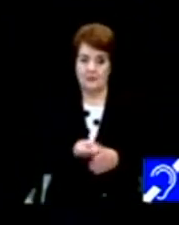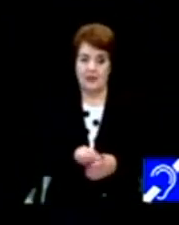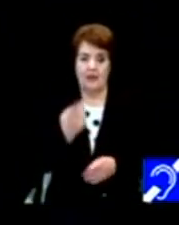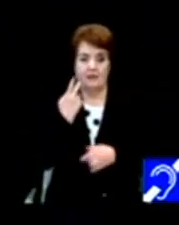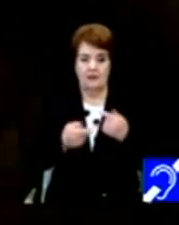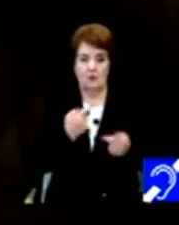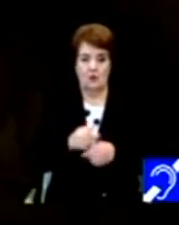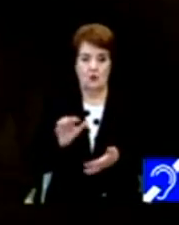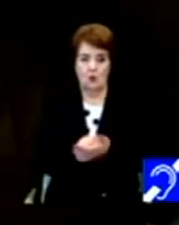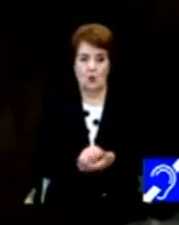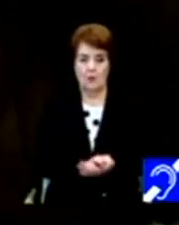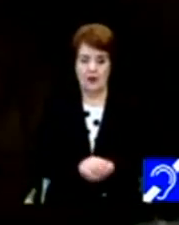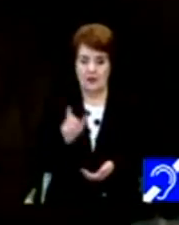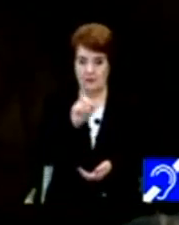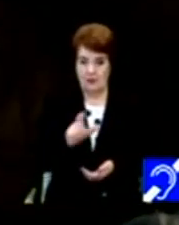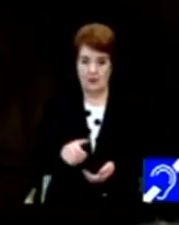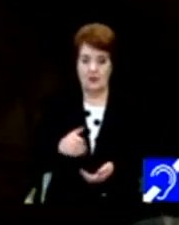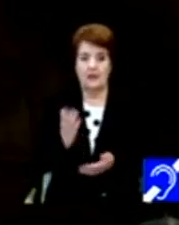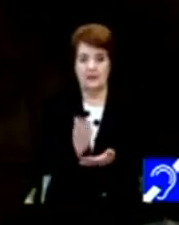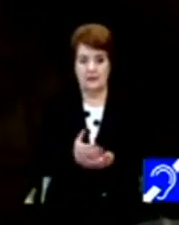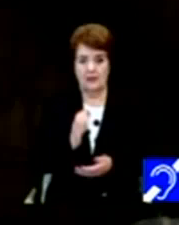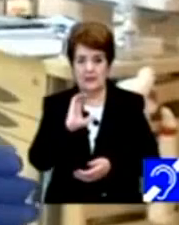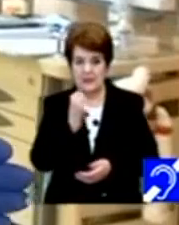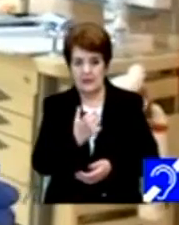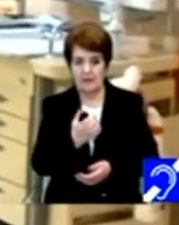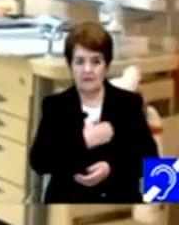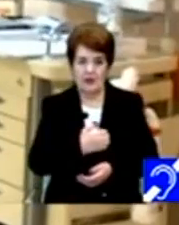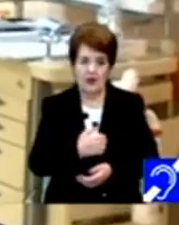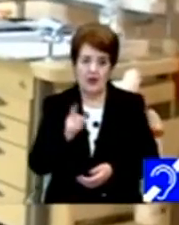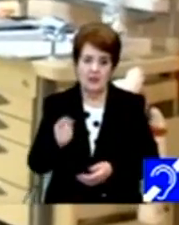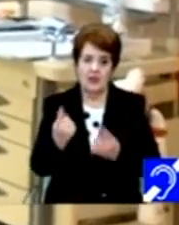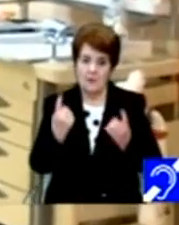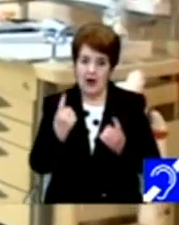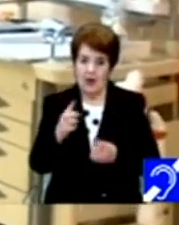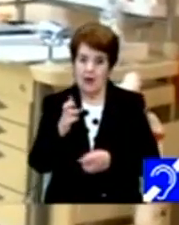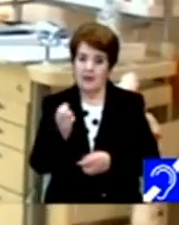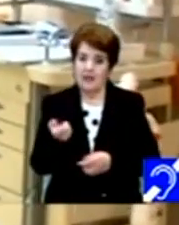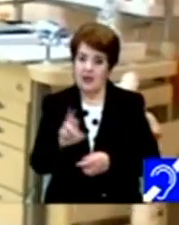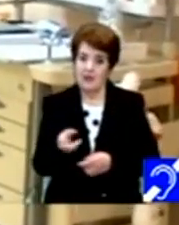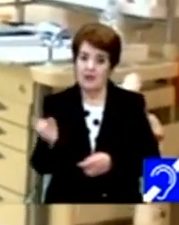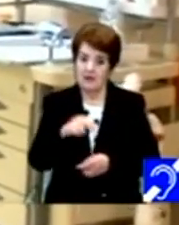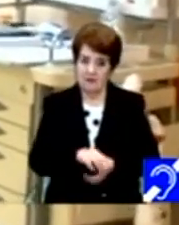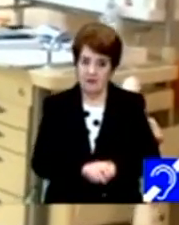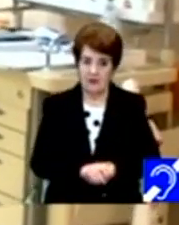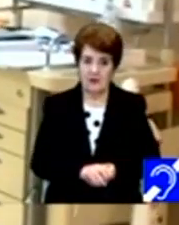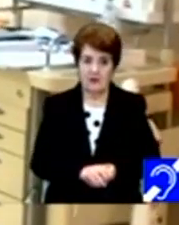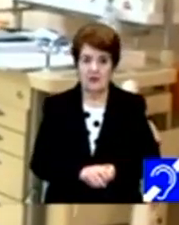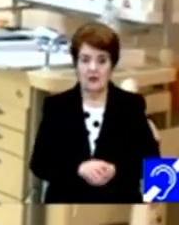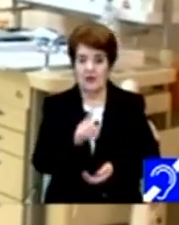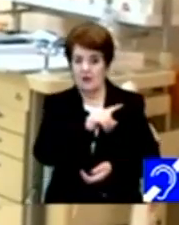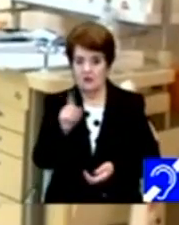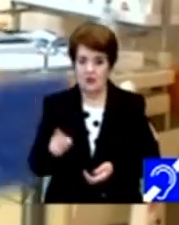ocupate. Sunt și pacienți tineri cu forme severe. Vorbim de tulpina din Marea Britanie și aici este o caracteristică. Nu înseamnă că cei care